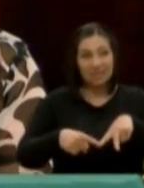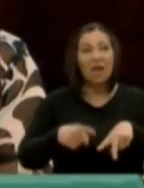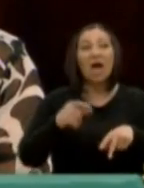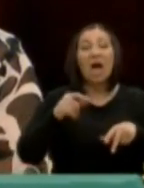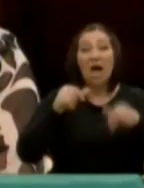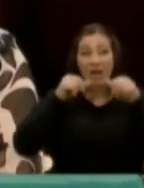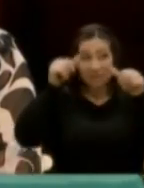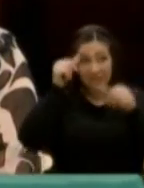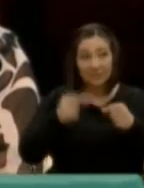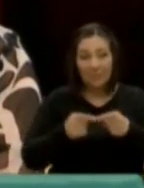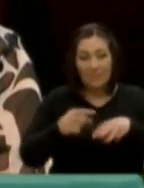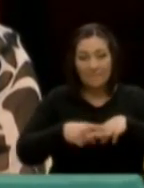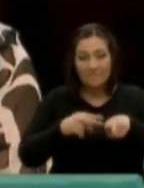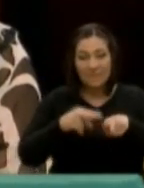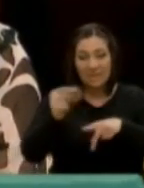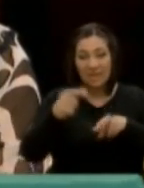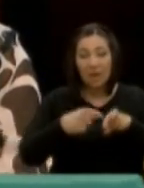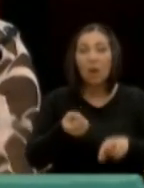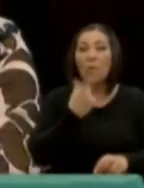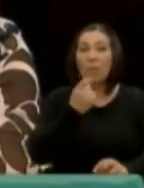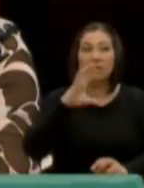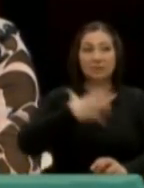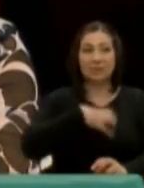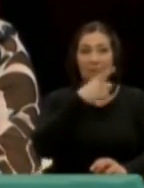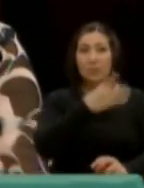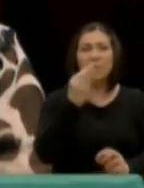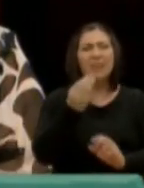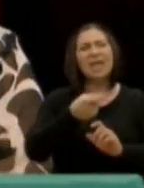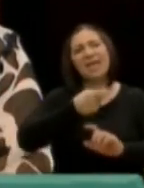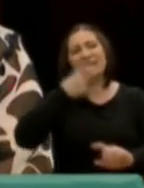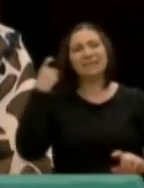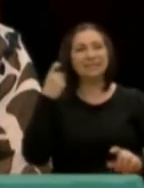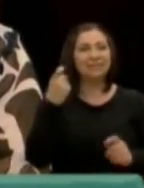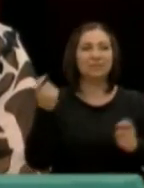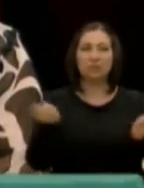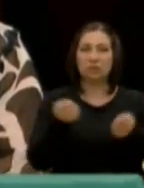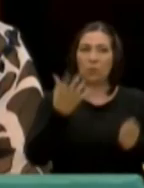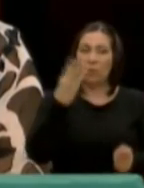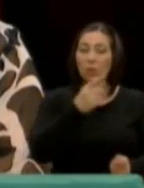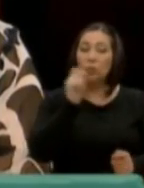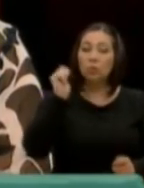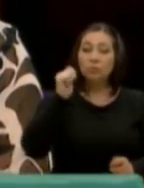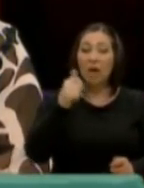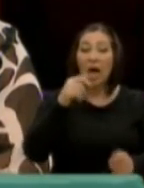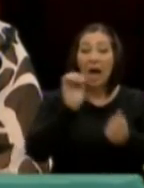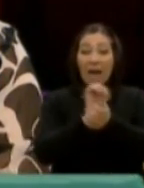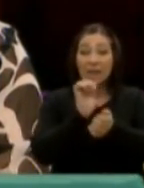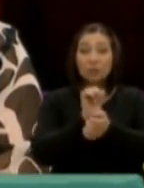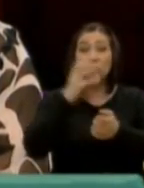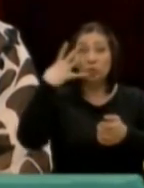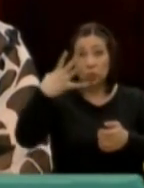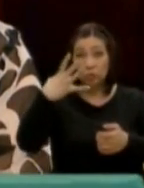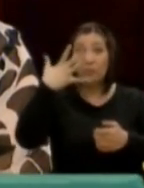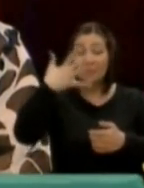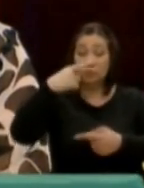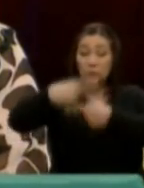lokumlarının sahibisiniz. Evet. Şu anda. Türkiye'nin en eski firması olan Hacı Bekir günümüzde ailenin 4. ve 5.